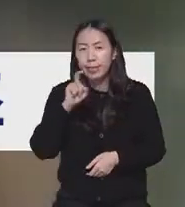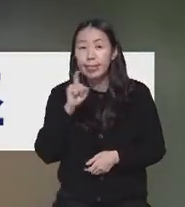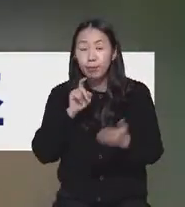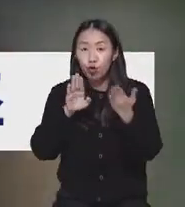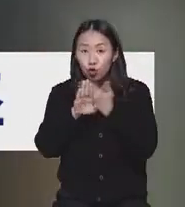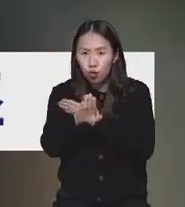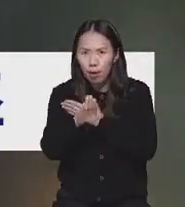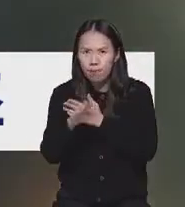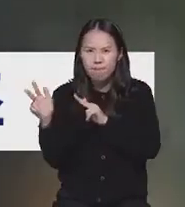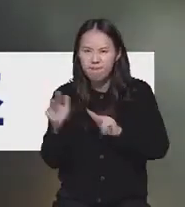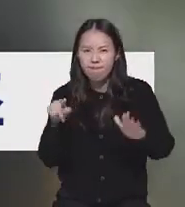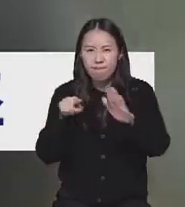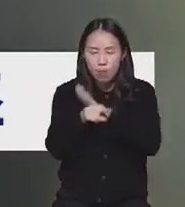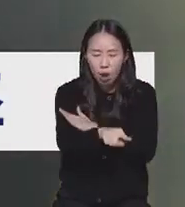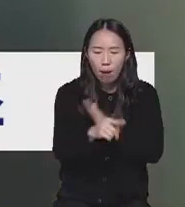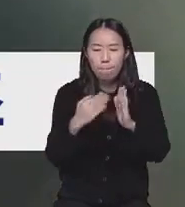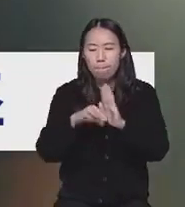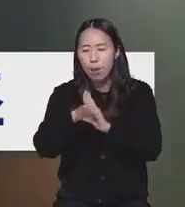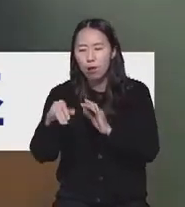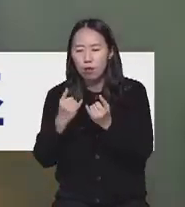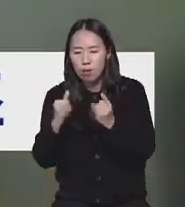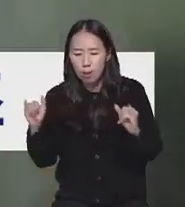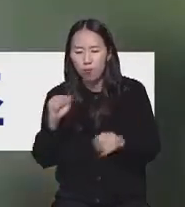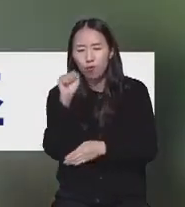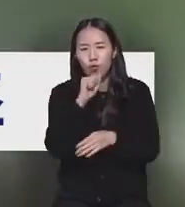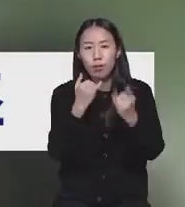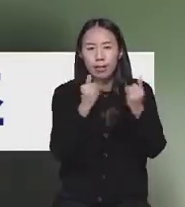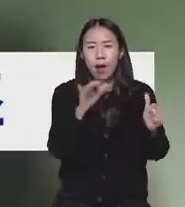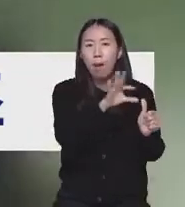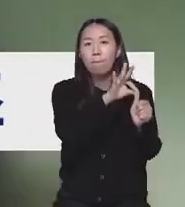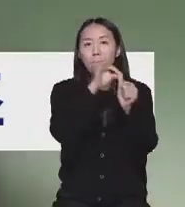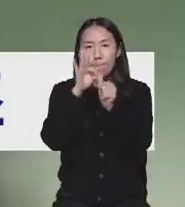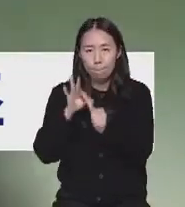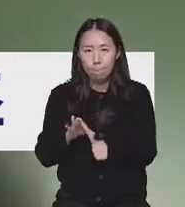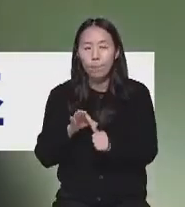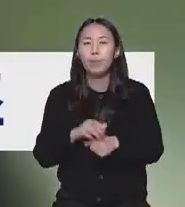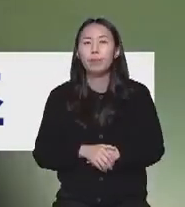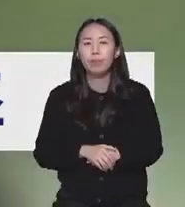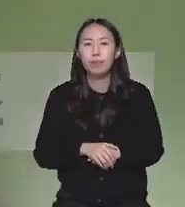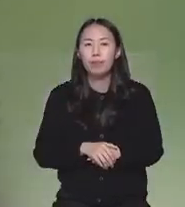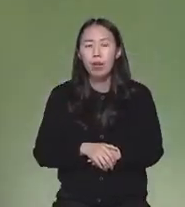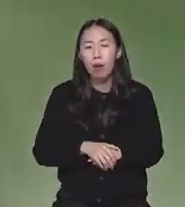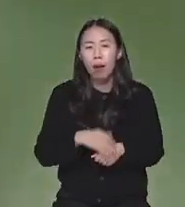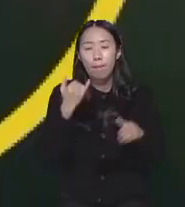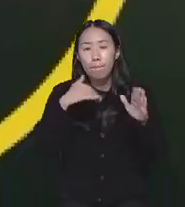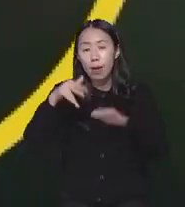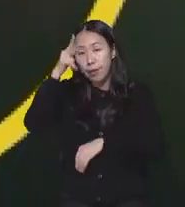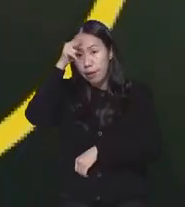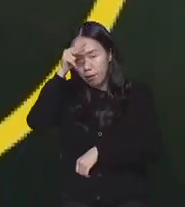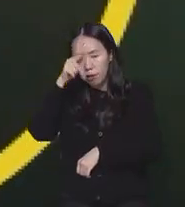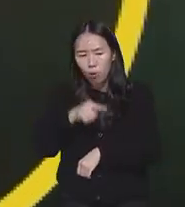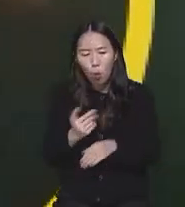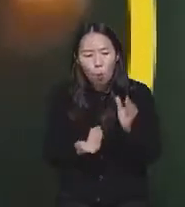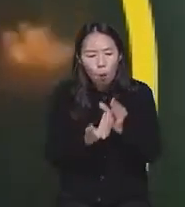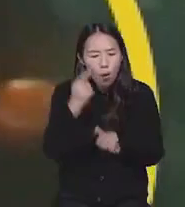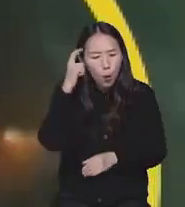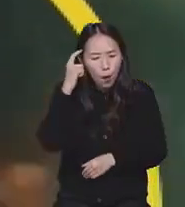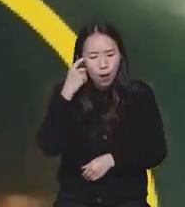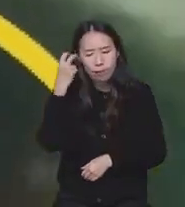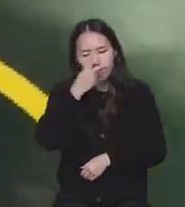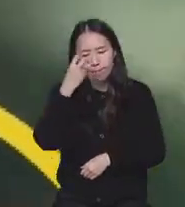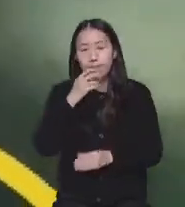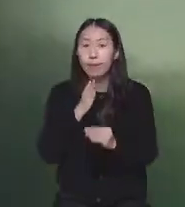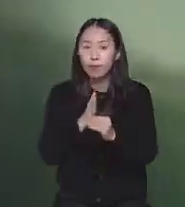만에 현장에 도착해 마을 주민과 함께 운전석에 있던 A씨를 구조했습니다. 해경은 운전자를 상대로 정확한 사고 경위를